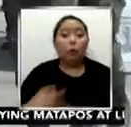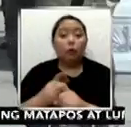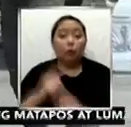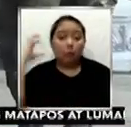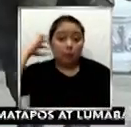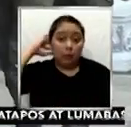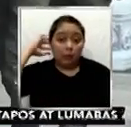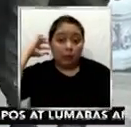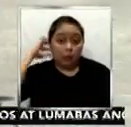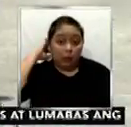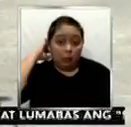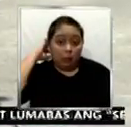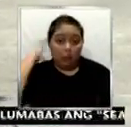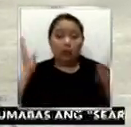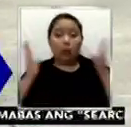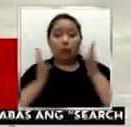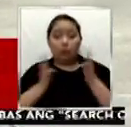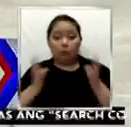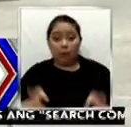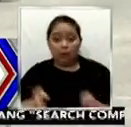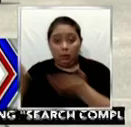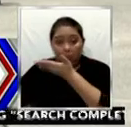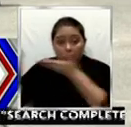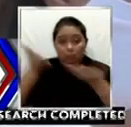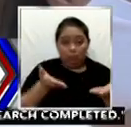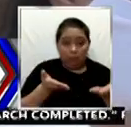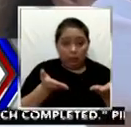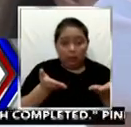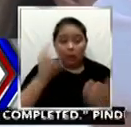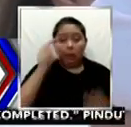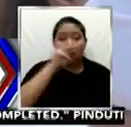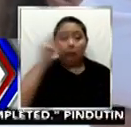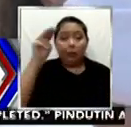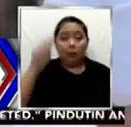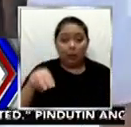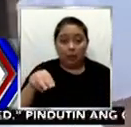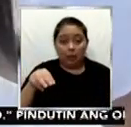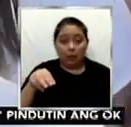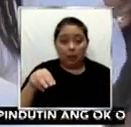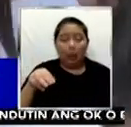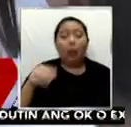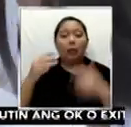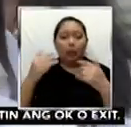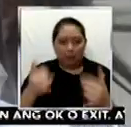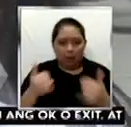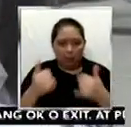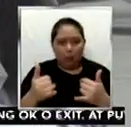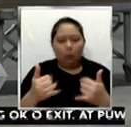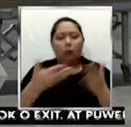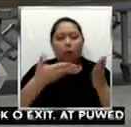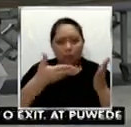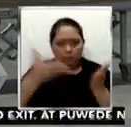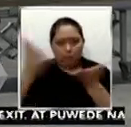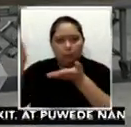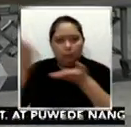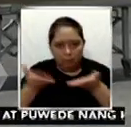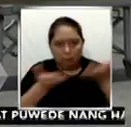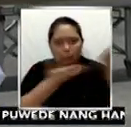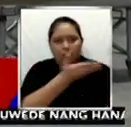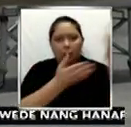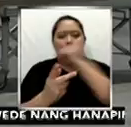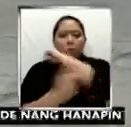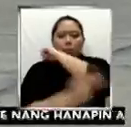ang sabi lang po niya, napagod daw po siya. Kasi po, madaling araw po yun, nag-strike nga po sila,